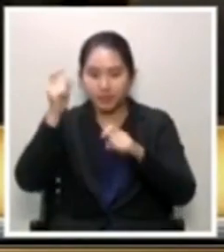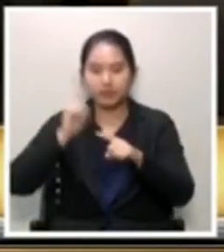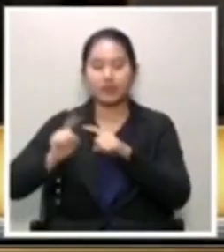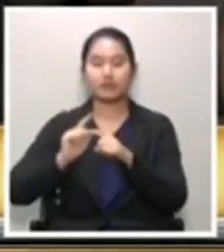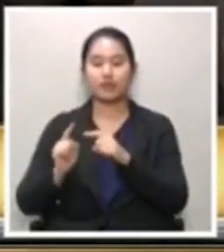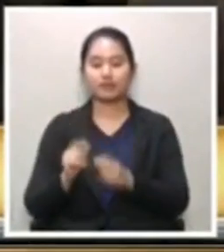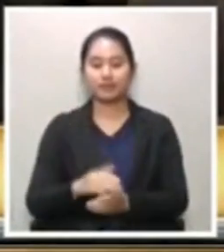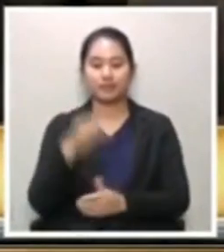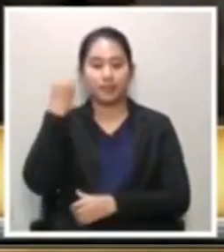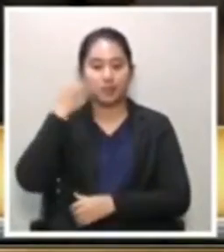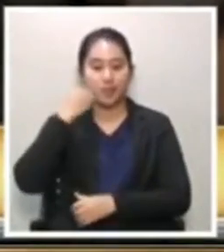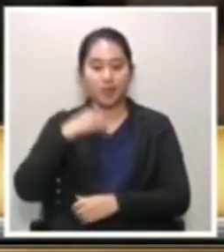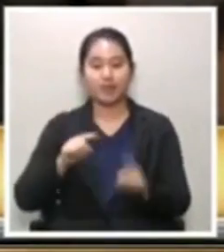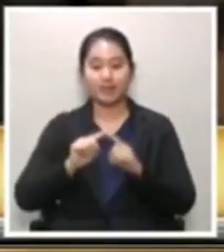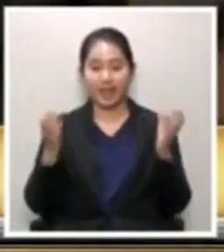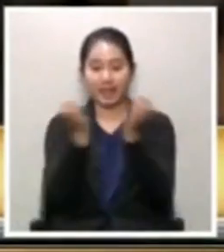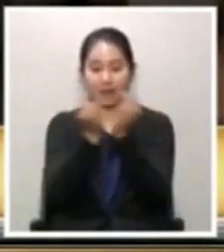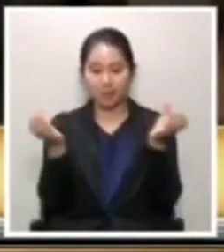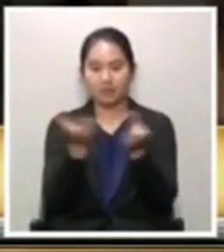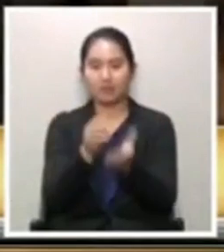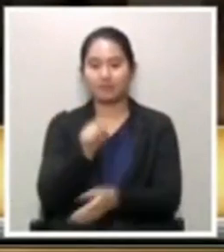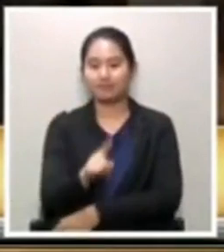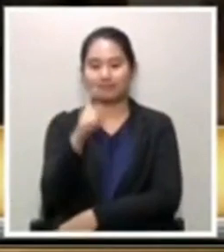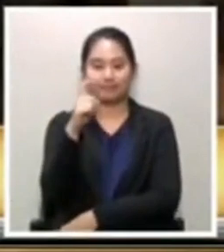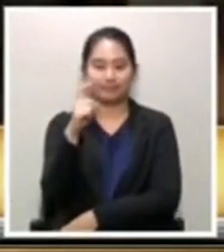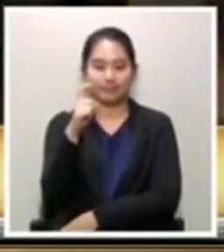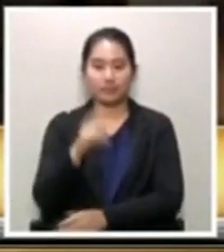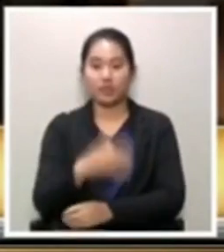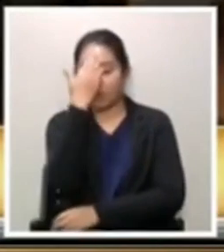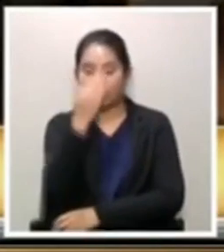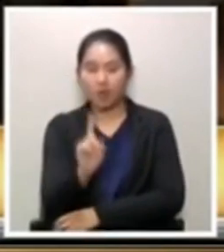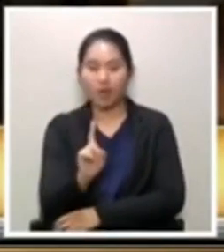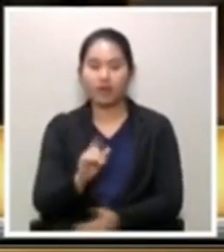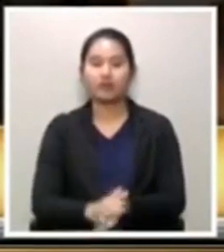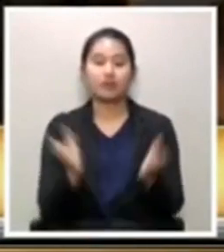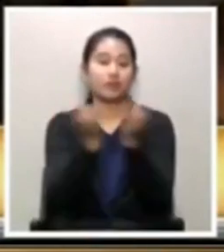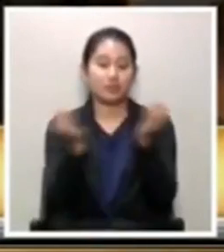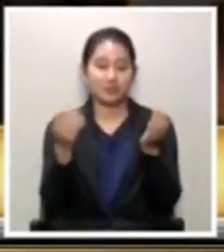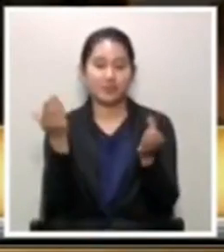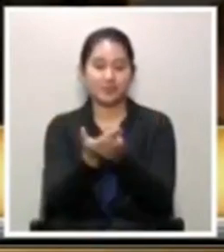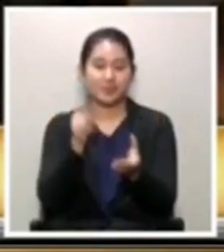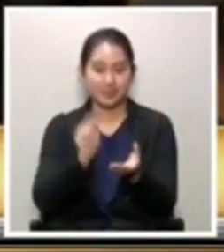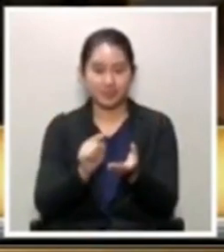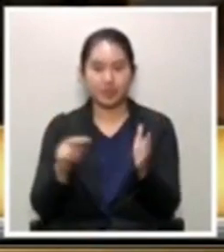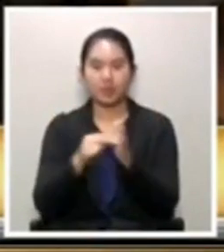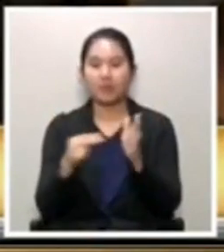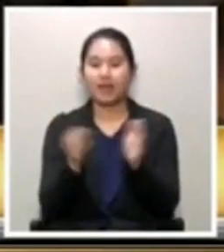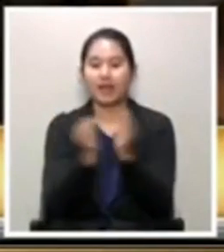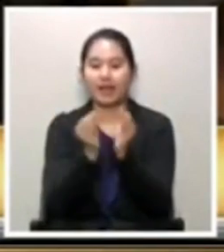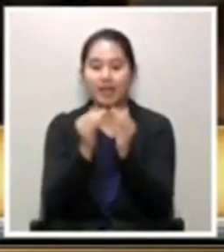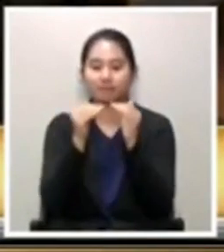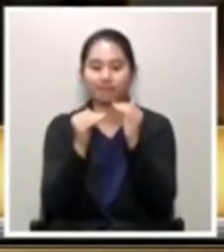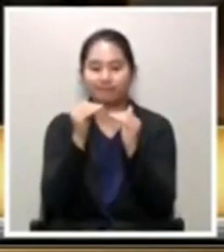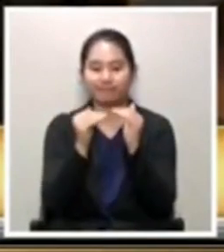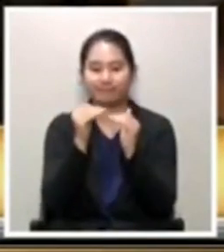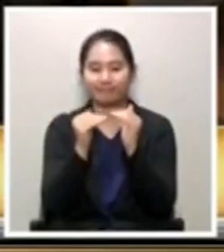เสมอแต่รัฐธรรมนูญฉบับนี้ทำไม่ได้ครับทำไม่ได้เพราะอะไรครับรัฐธรรมนูญฉบับนี้เป็นที่มาของเสียงปริ่มน้ำ